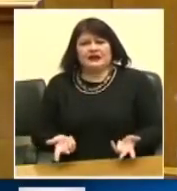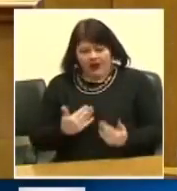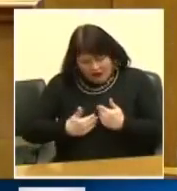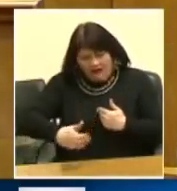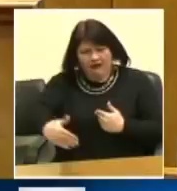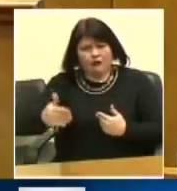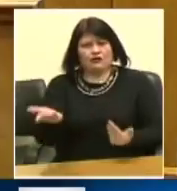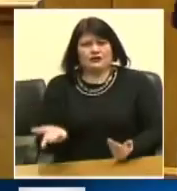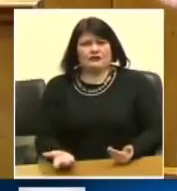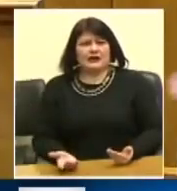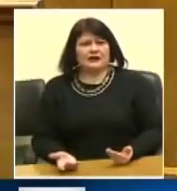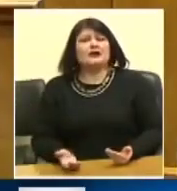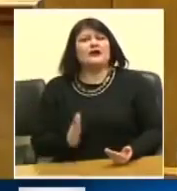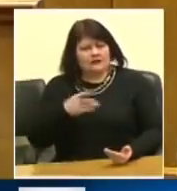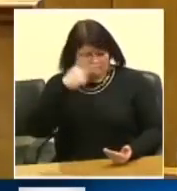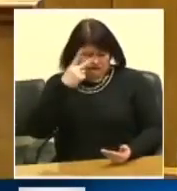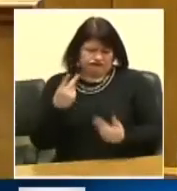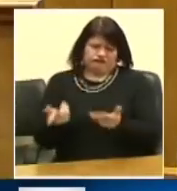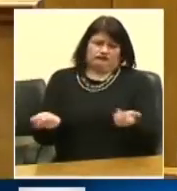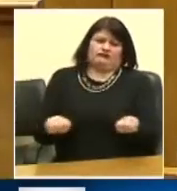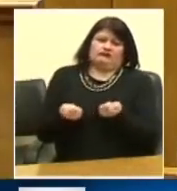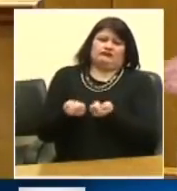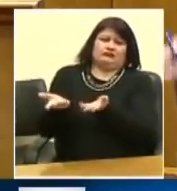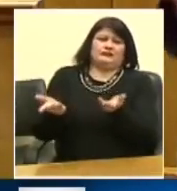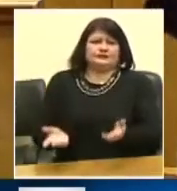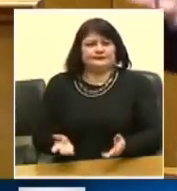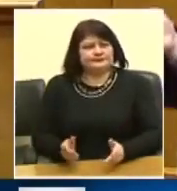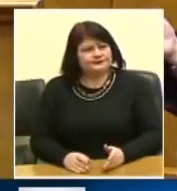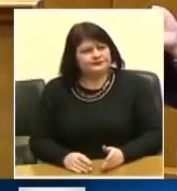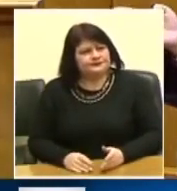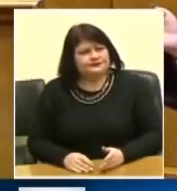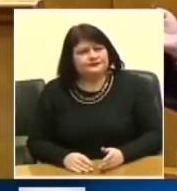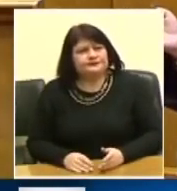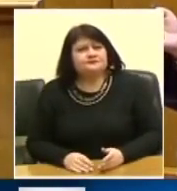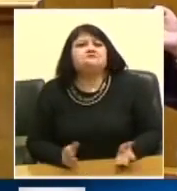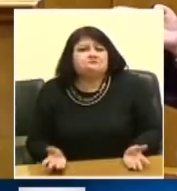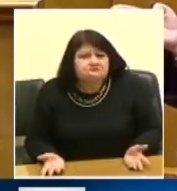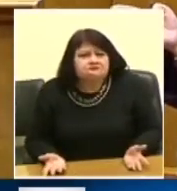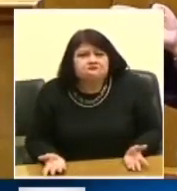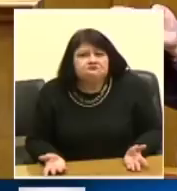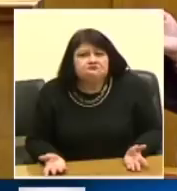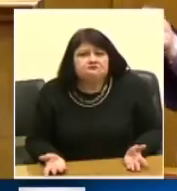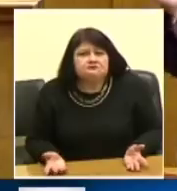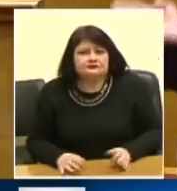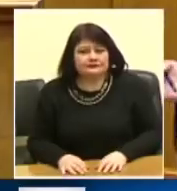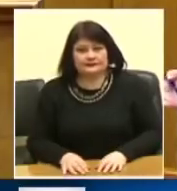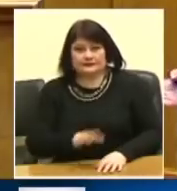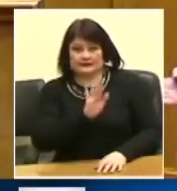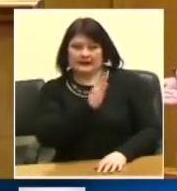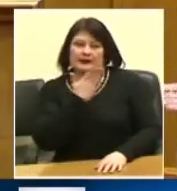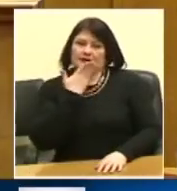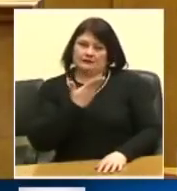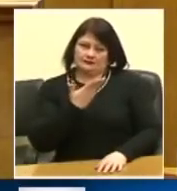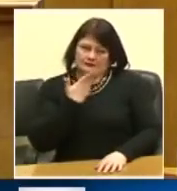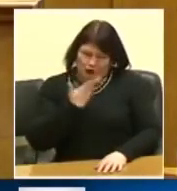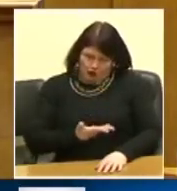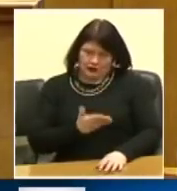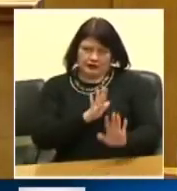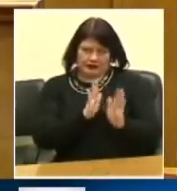πέρα μπορείτε να κάνετε οτιδήποτε. Το κάνατε αυτό. Τώρα... Ολοκληρώστε. Σε παρακαλώ πολύ.